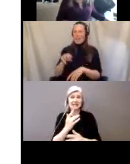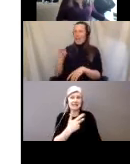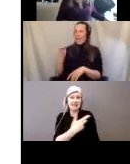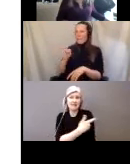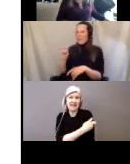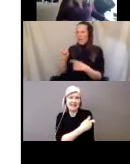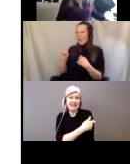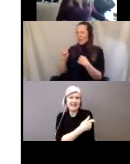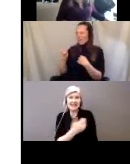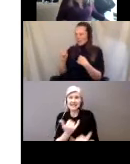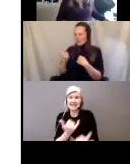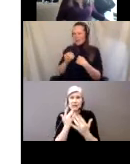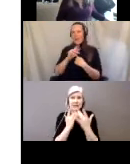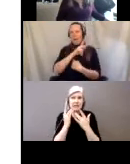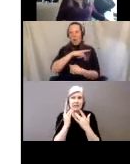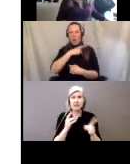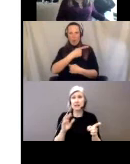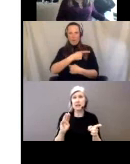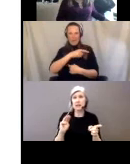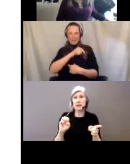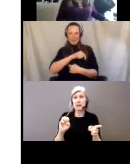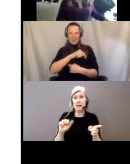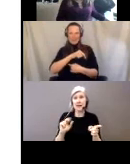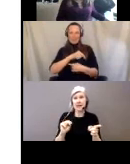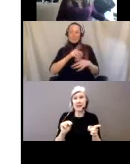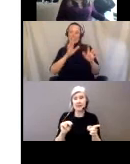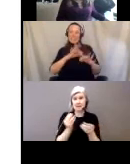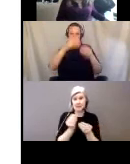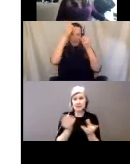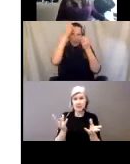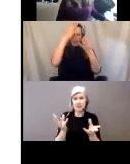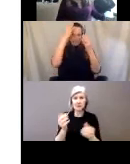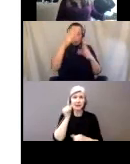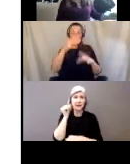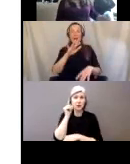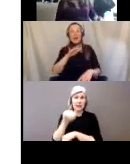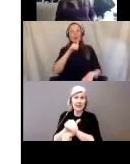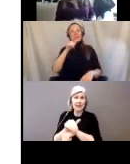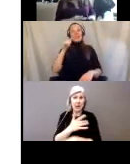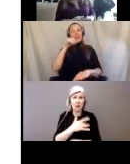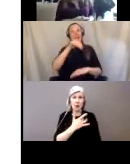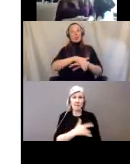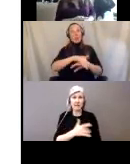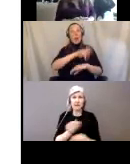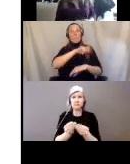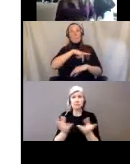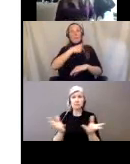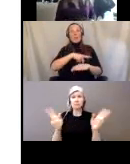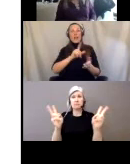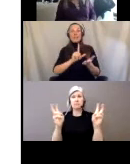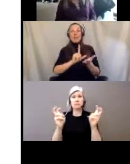Il faudrait aussi mentionner que hier soir, la province a publié un